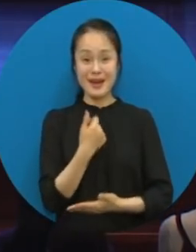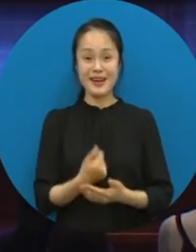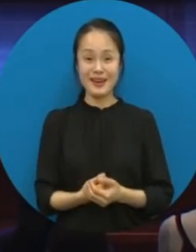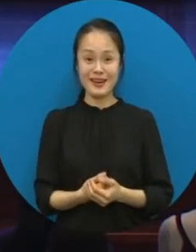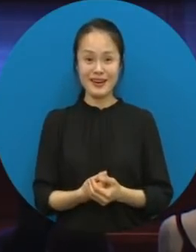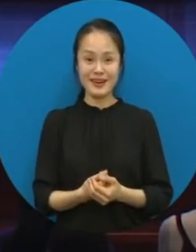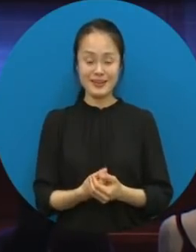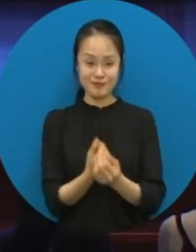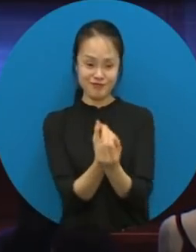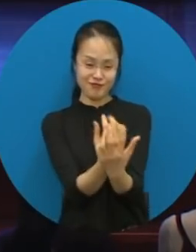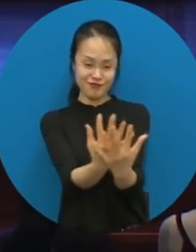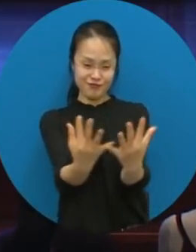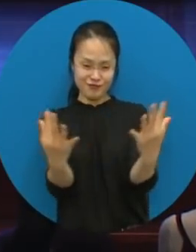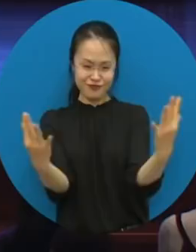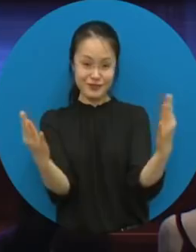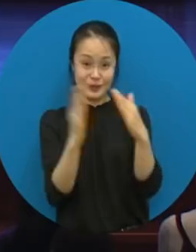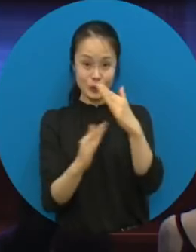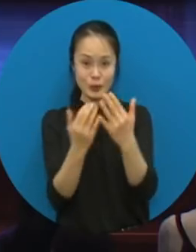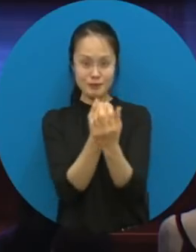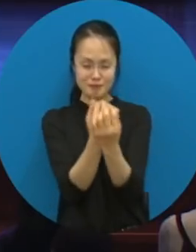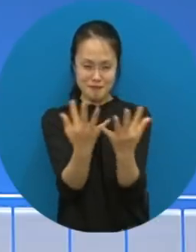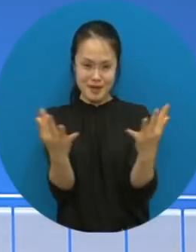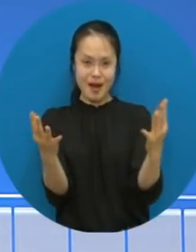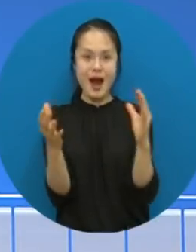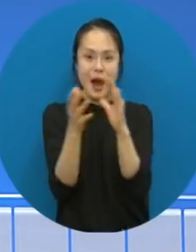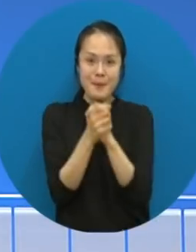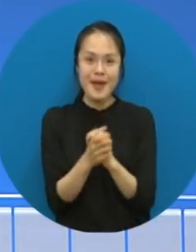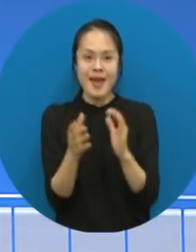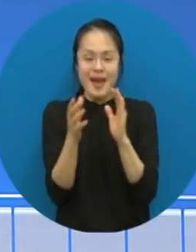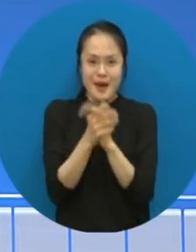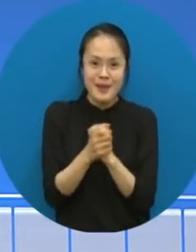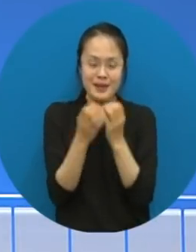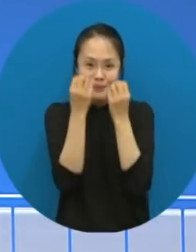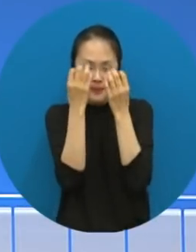그들도 눈동자를 마주치고 아멘을 했습니다.